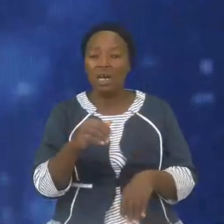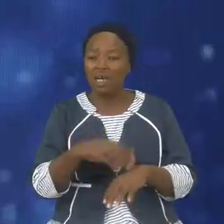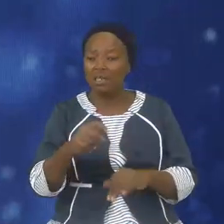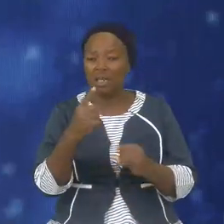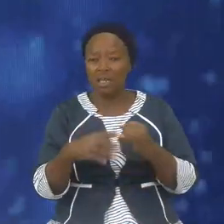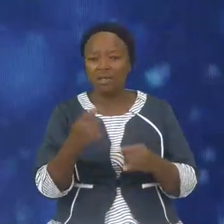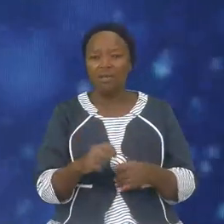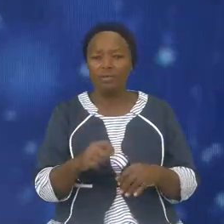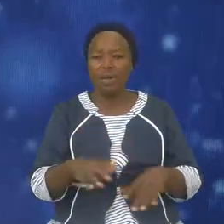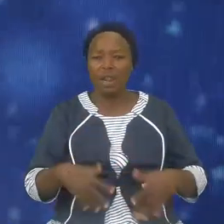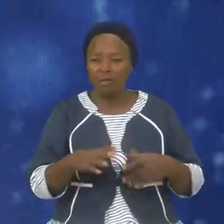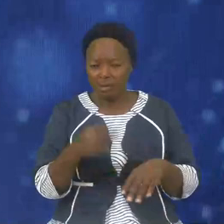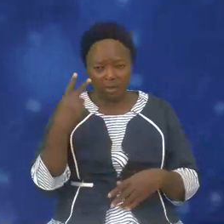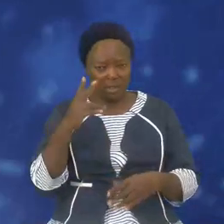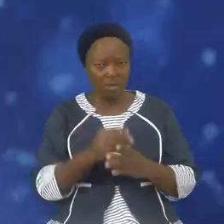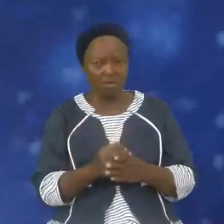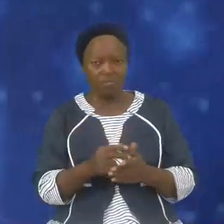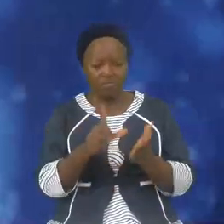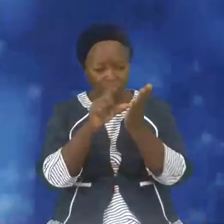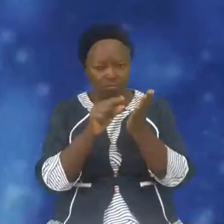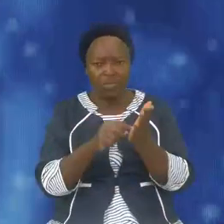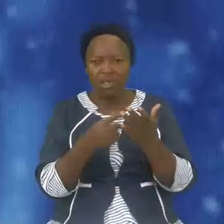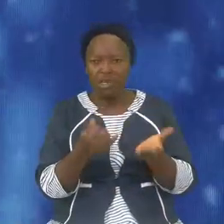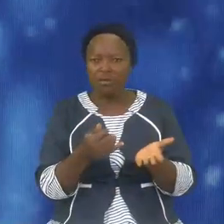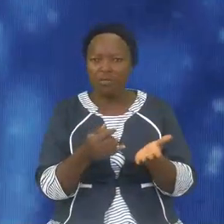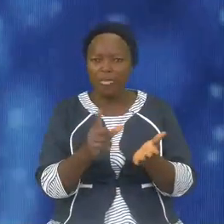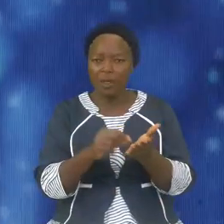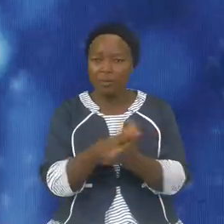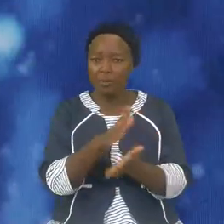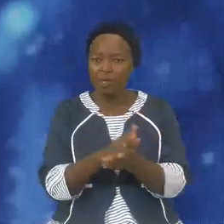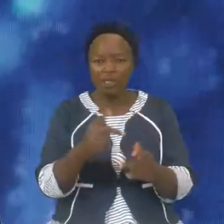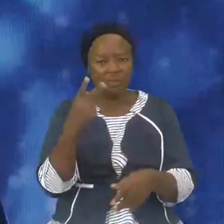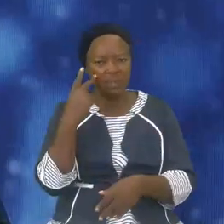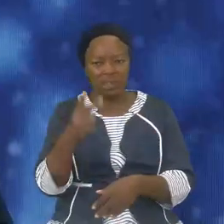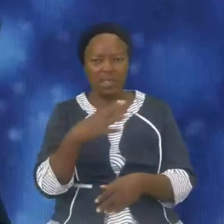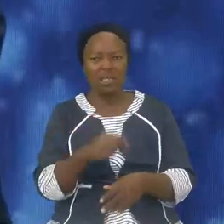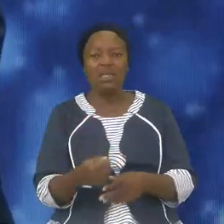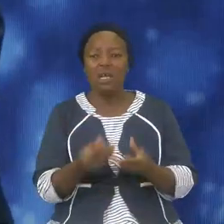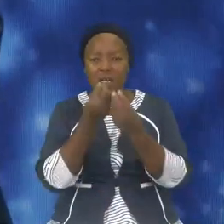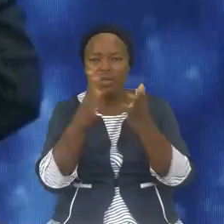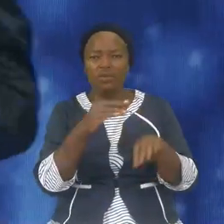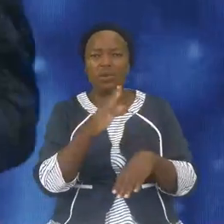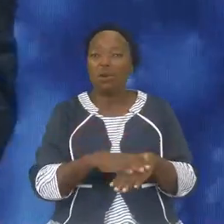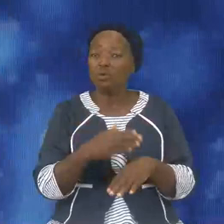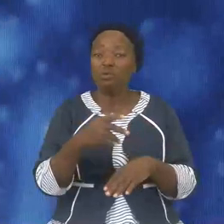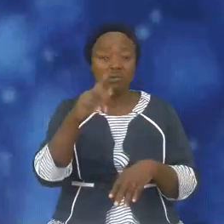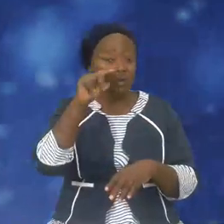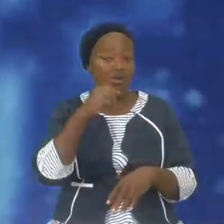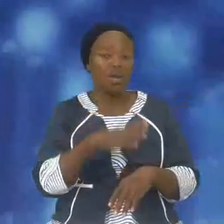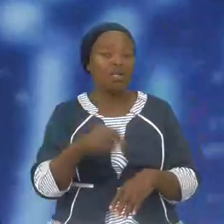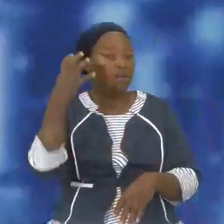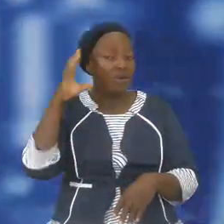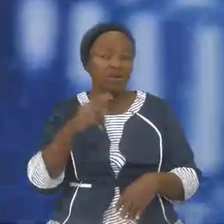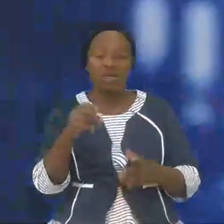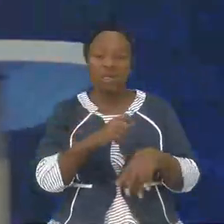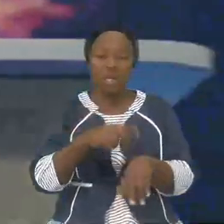la vie, avez-vous lu les journaux en ce temps-ci, il y a un temps de détresse? Est-ce que vous suivez les actualités à la radio,